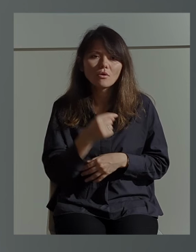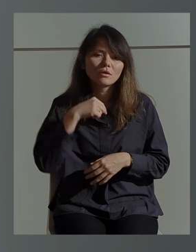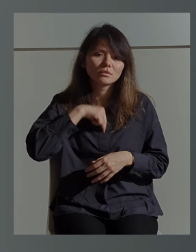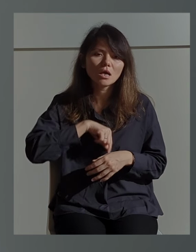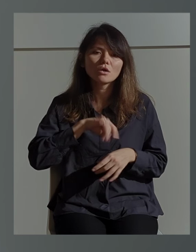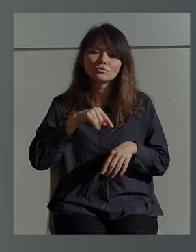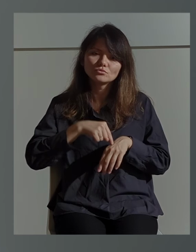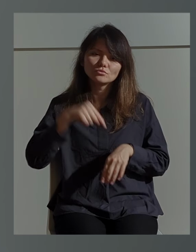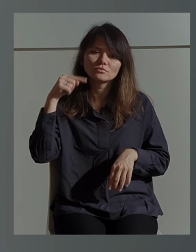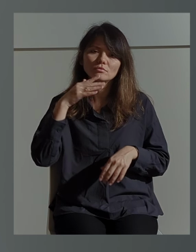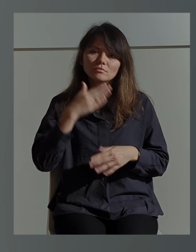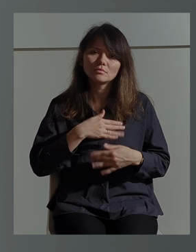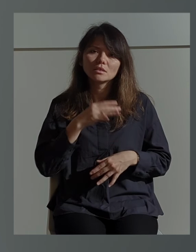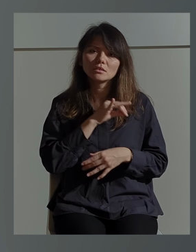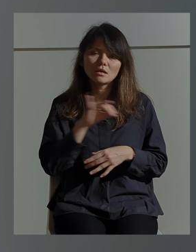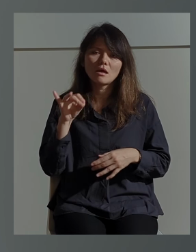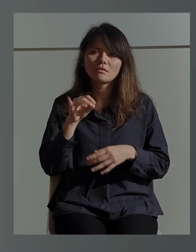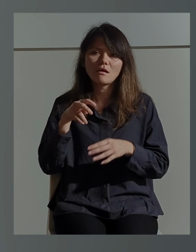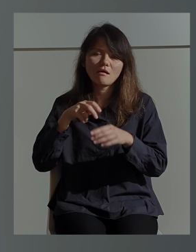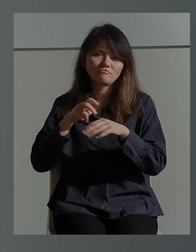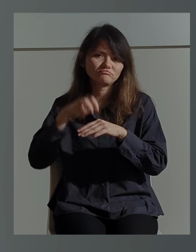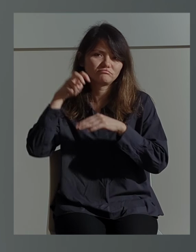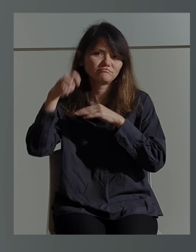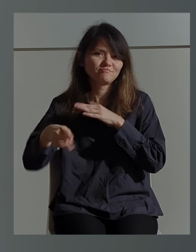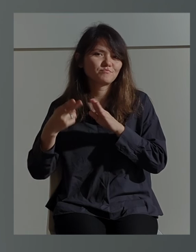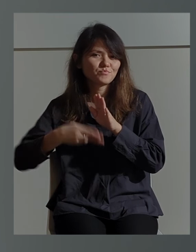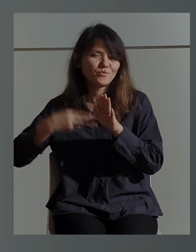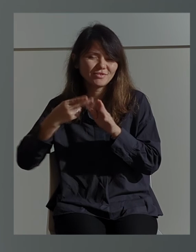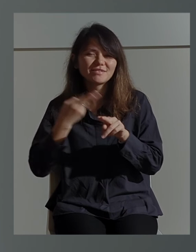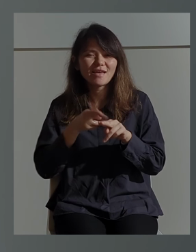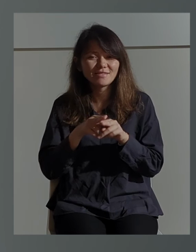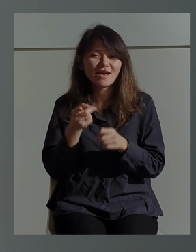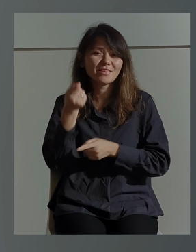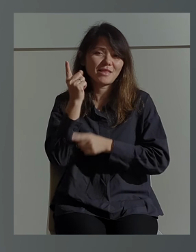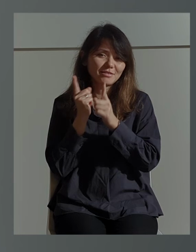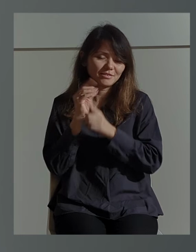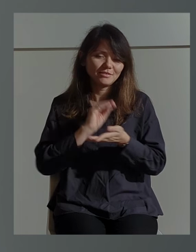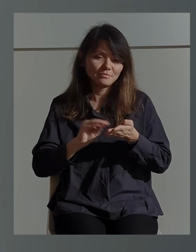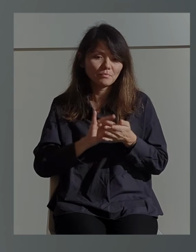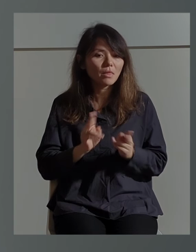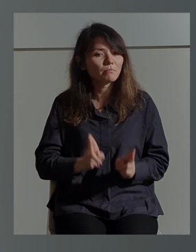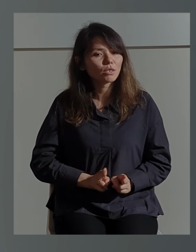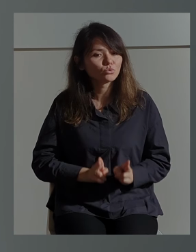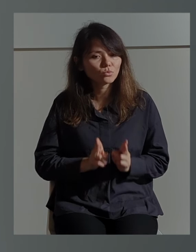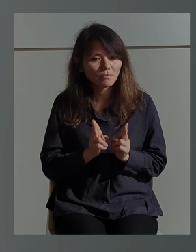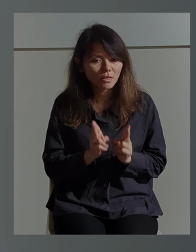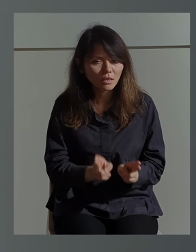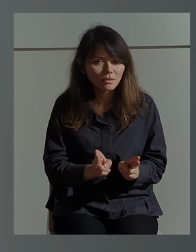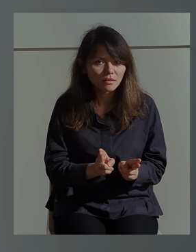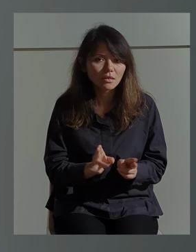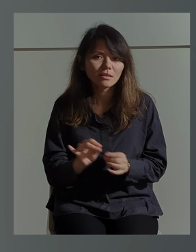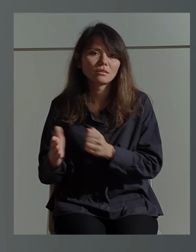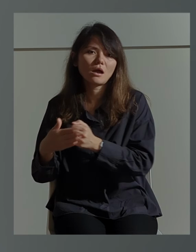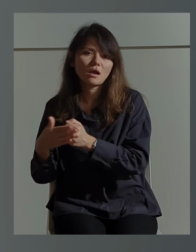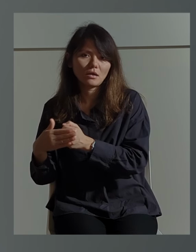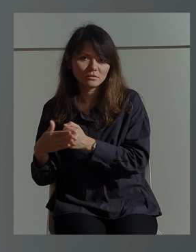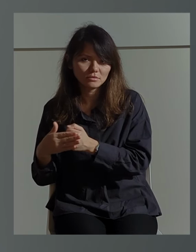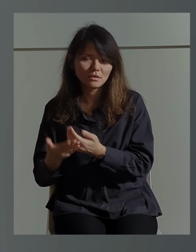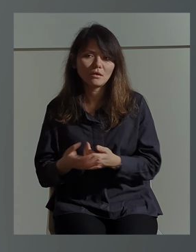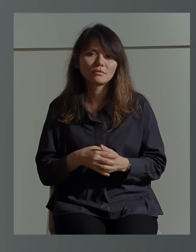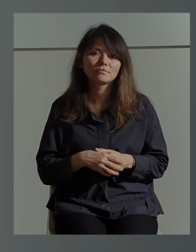вверх и она бросается поезд классическое произведение Преступление наказание